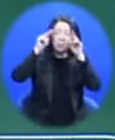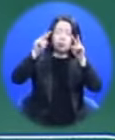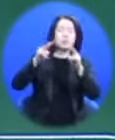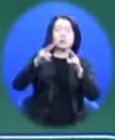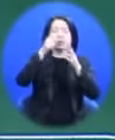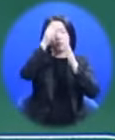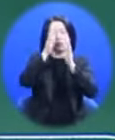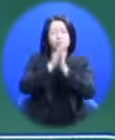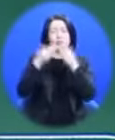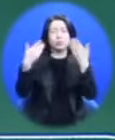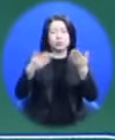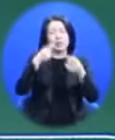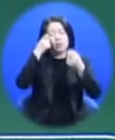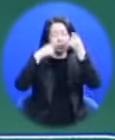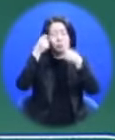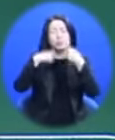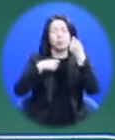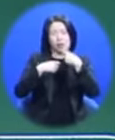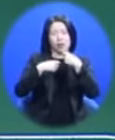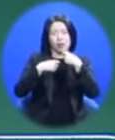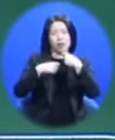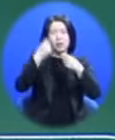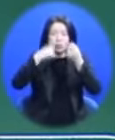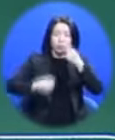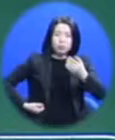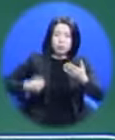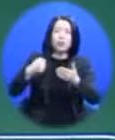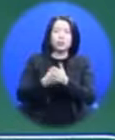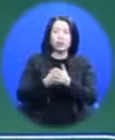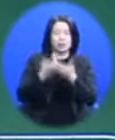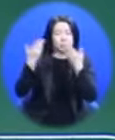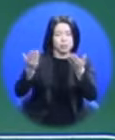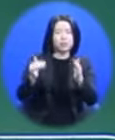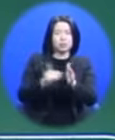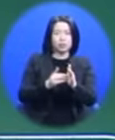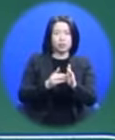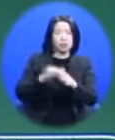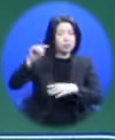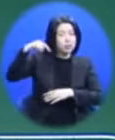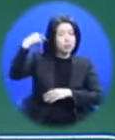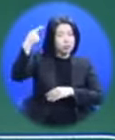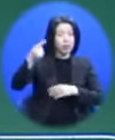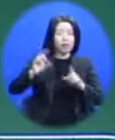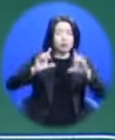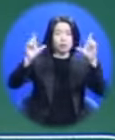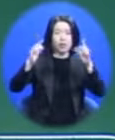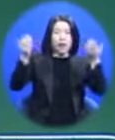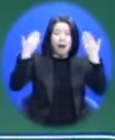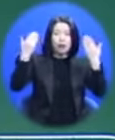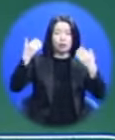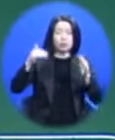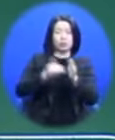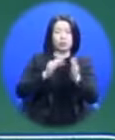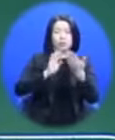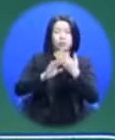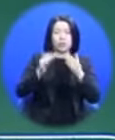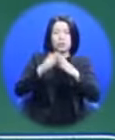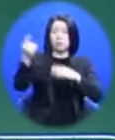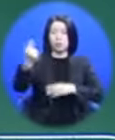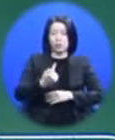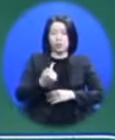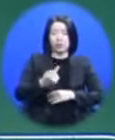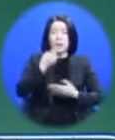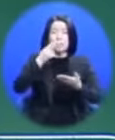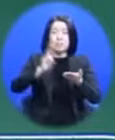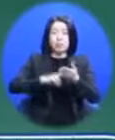참 눈물이 나더라고요. 그 밤에 눈물로 결단의 기도를 드렸습니다. 그리고 다음날 학교를 갔다가 돌아왔는데 저에게